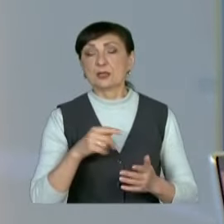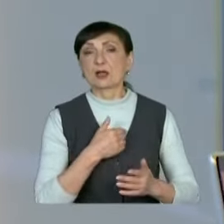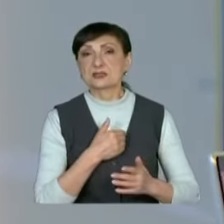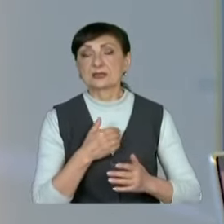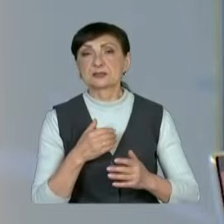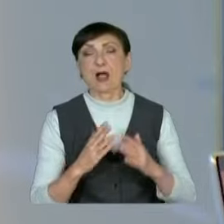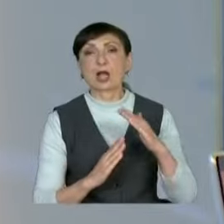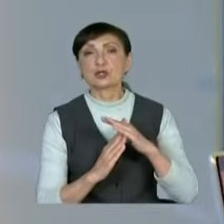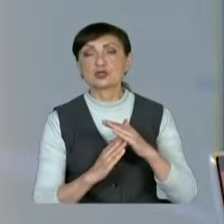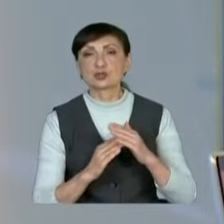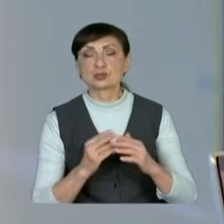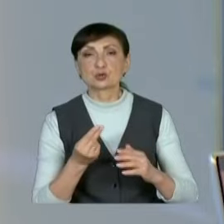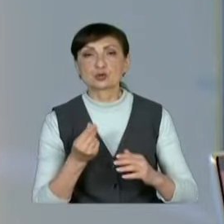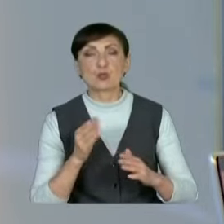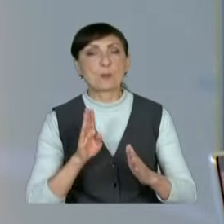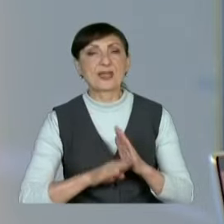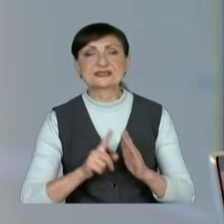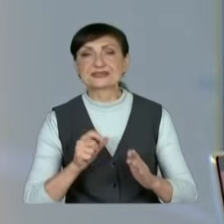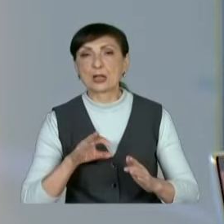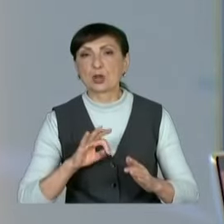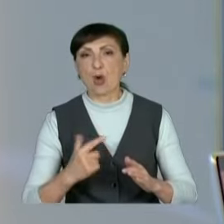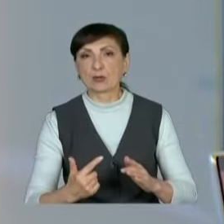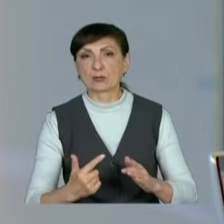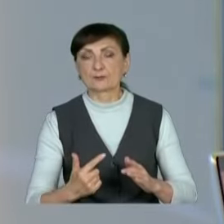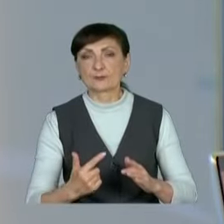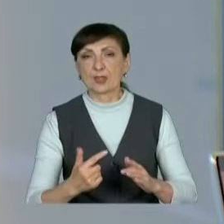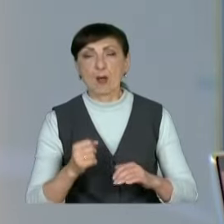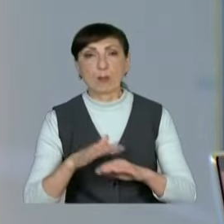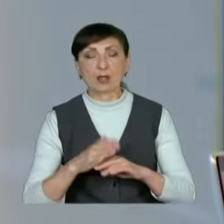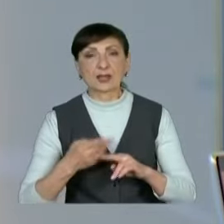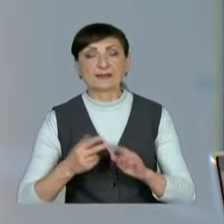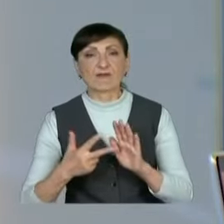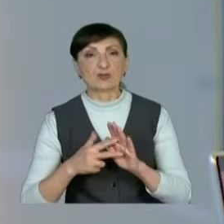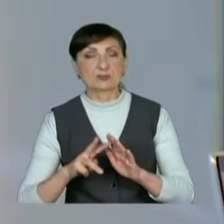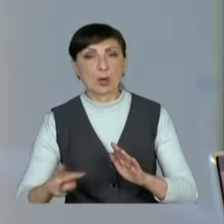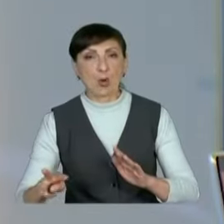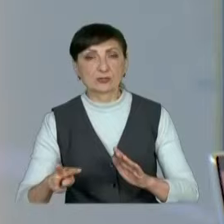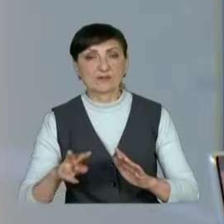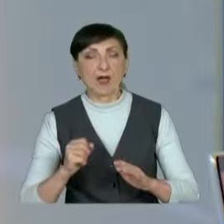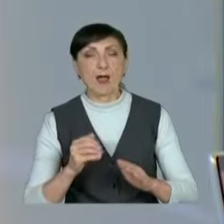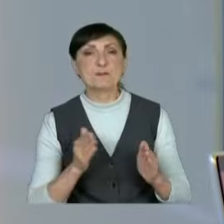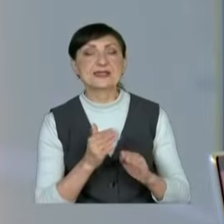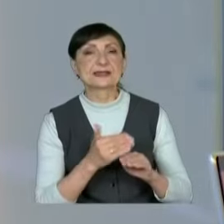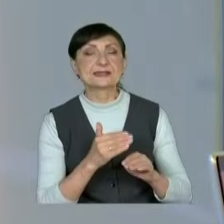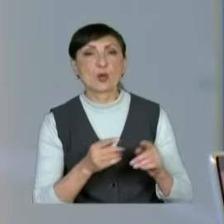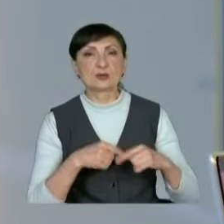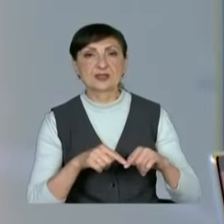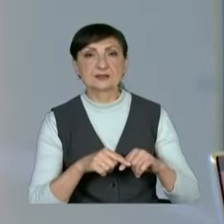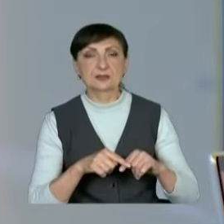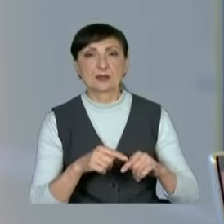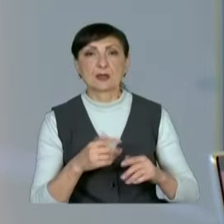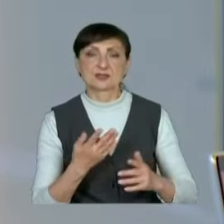ограничить сумму беззалогового кредита. На уровне банков это в районе 8 миллионов, на уровне микрофинансовых организаций где-то на уровне